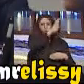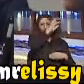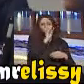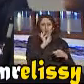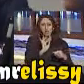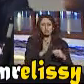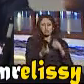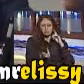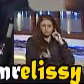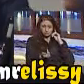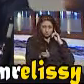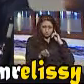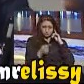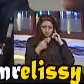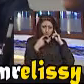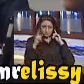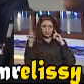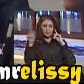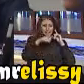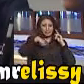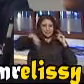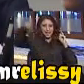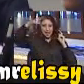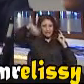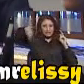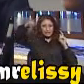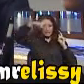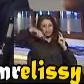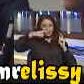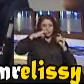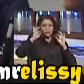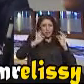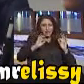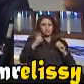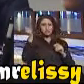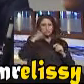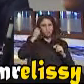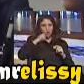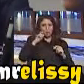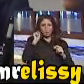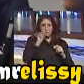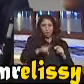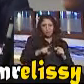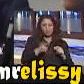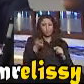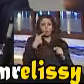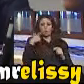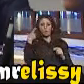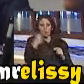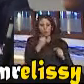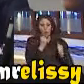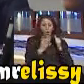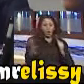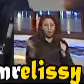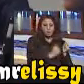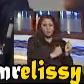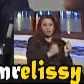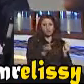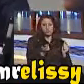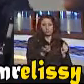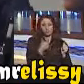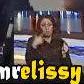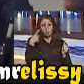ما زلنا بنستمع لعربيات بيقولوا بيثبتوا الناس اللي فيها، بيوقفوهم وبينزلوا ستات من العربيات وبياخدوا العربيه باللي